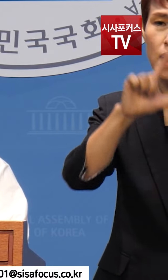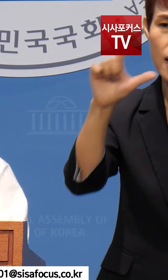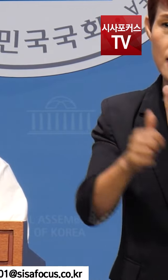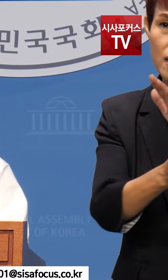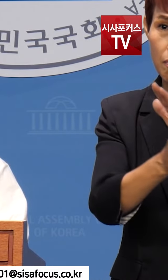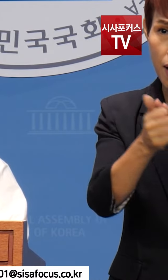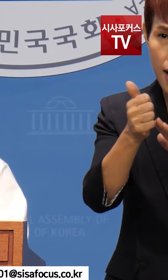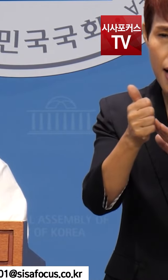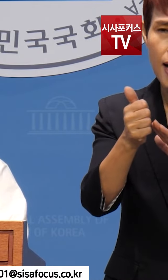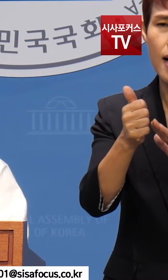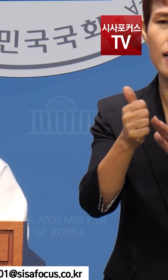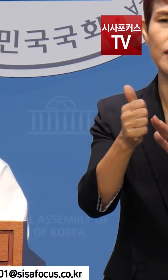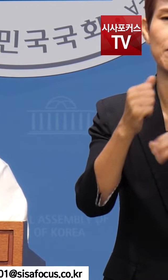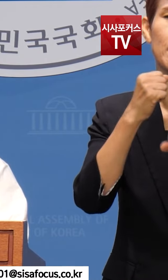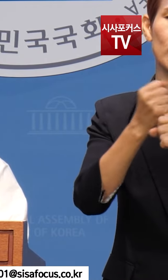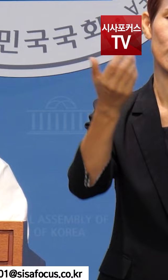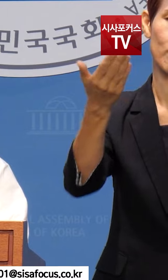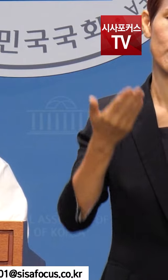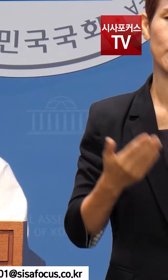희망을 끌어올려 주십시오.